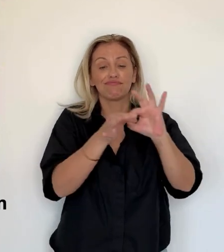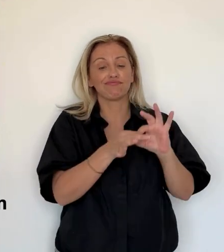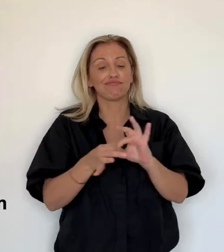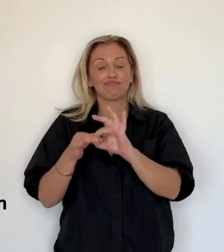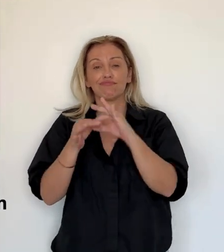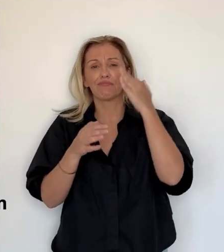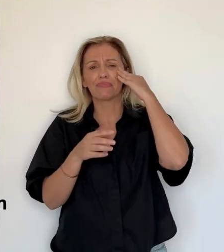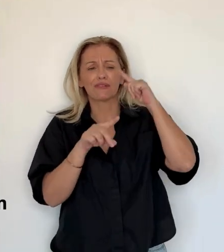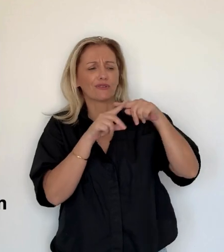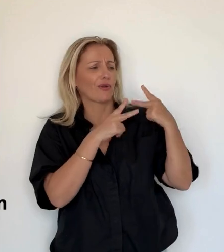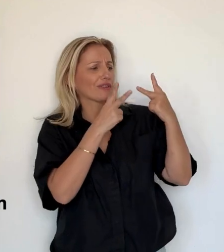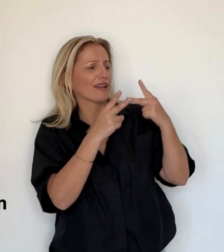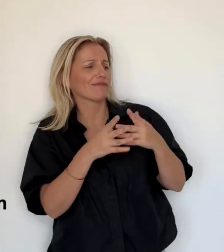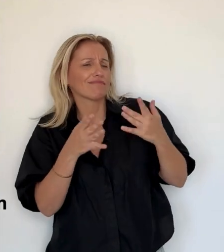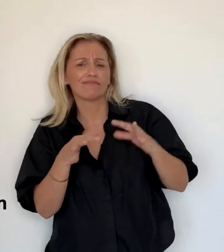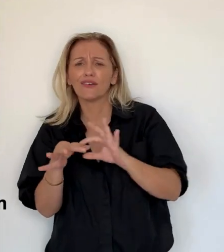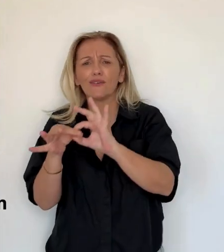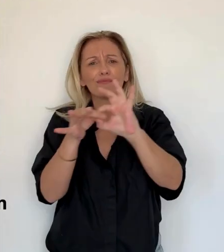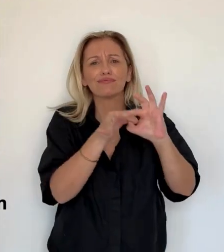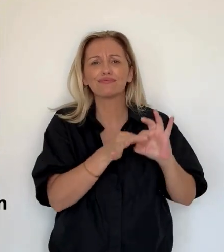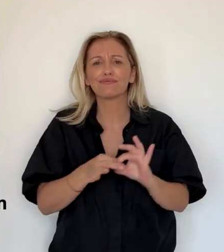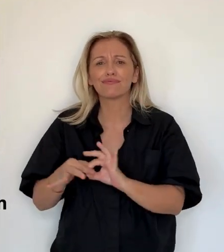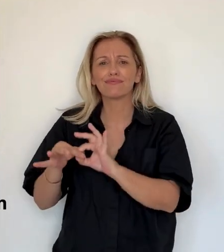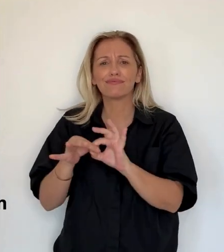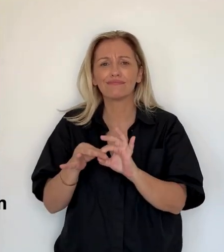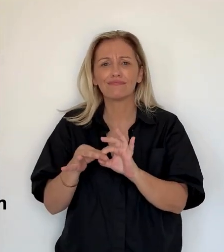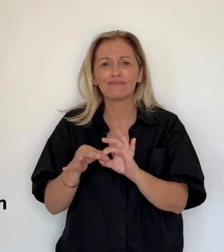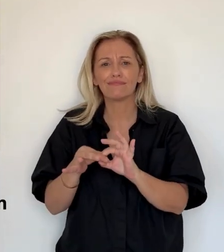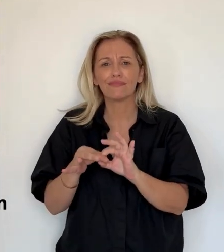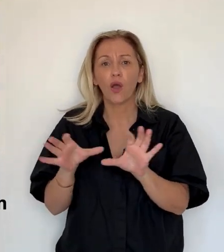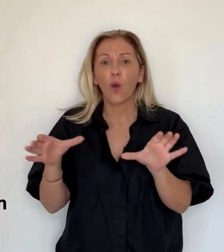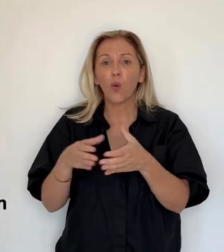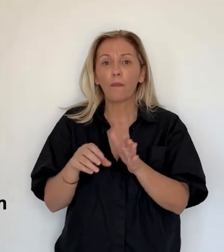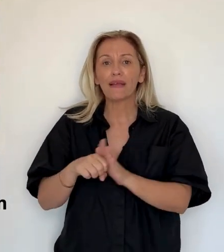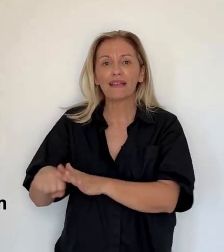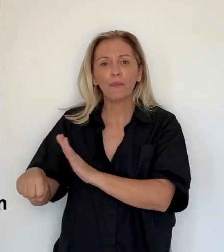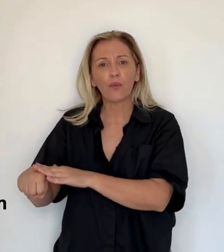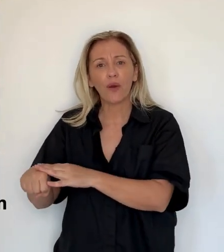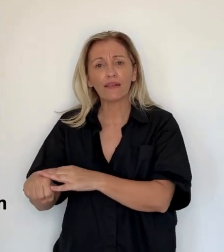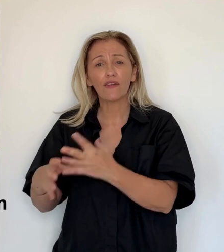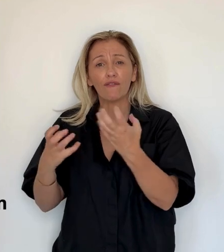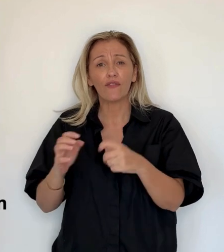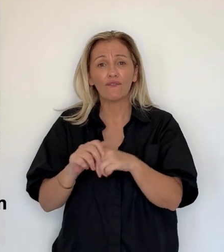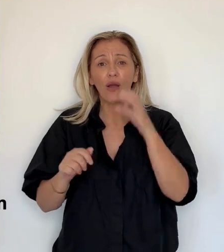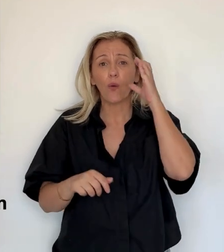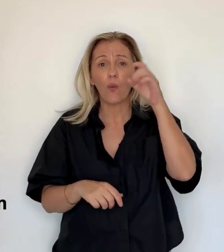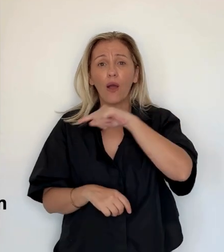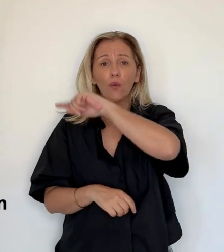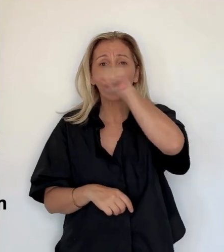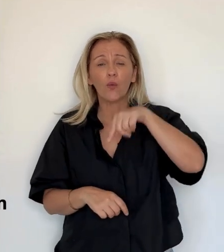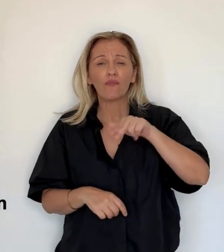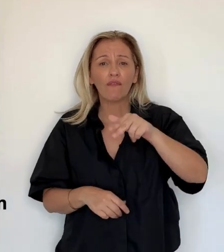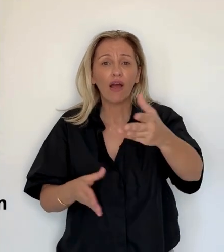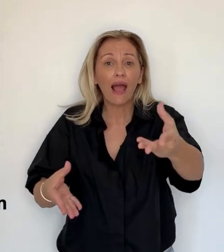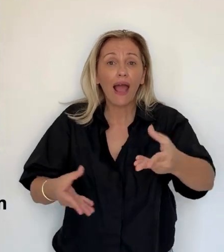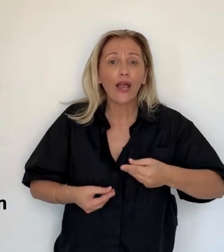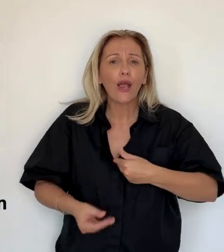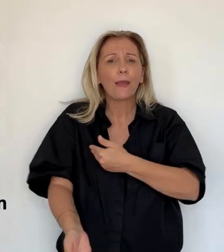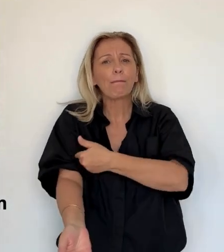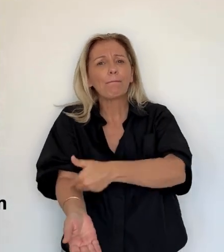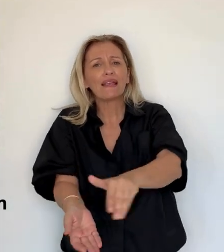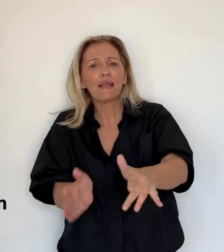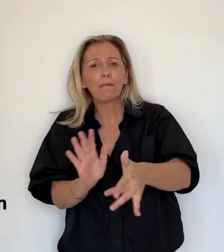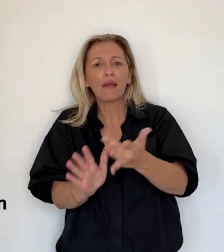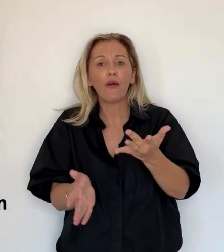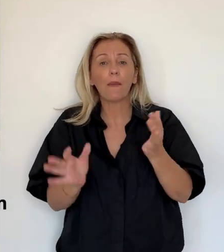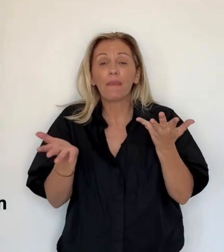On ne changera rien à notre détermination de solidarité. Il s'agit quoi aujourd'hui de faire croire qu'on va accueillir des milliers de migrants alors qu'il